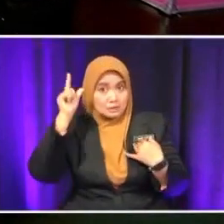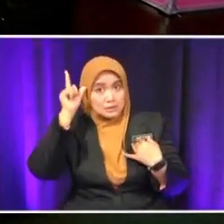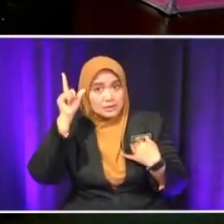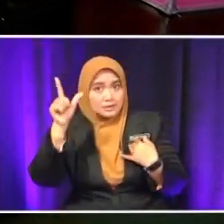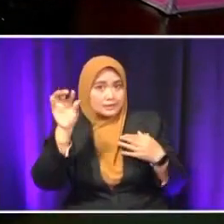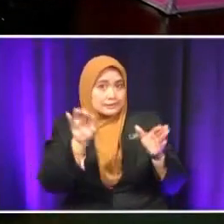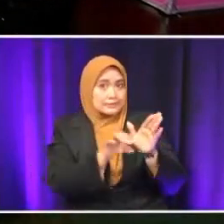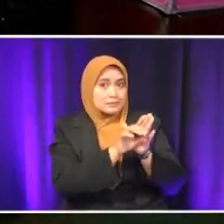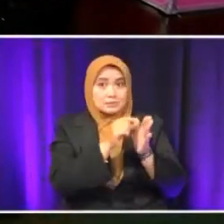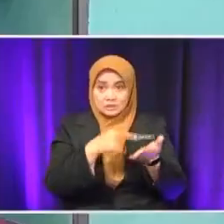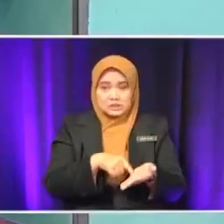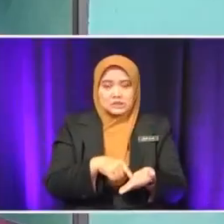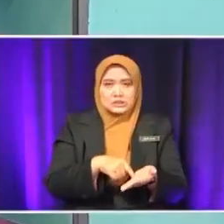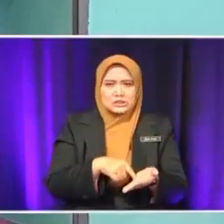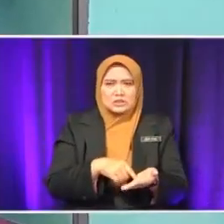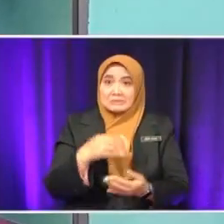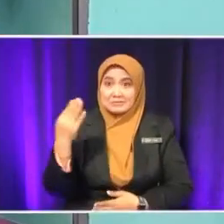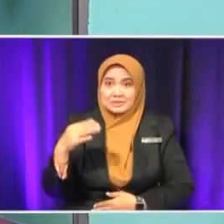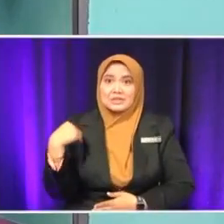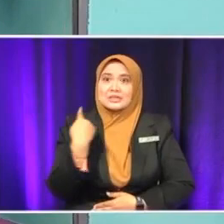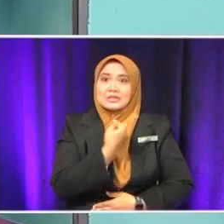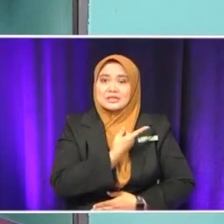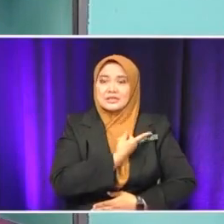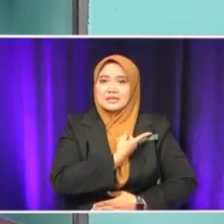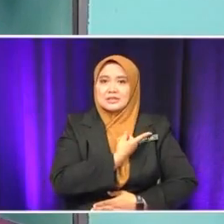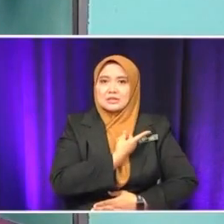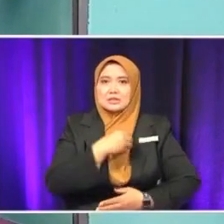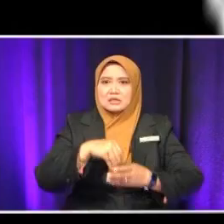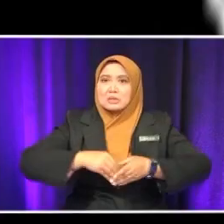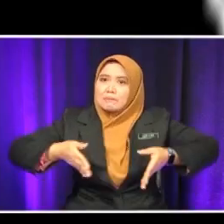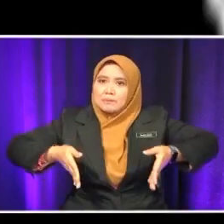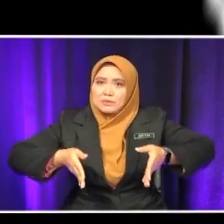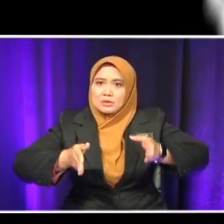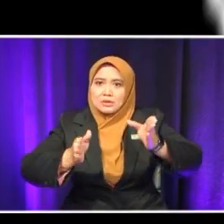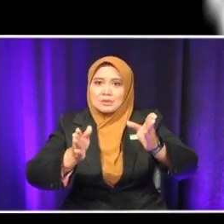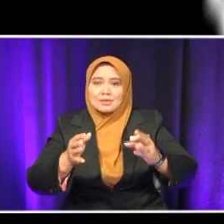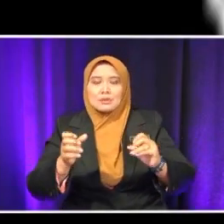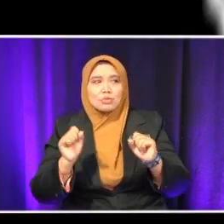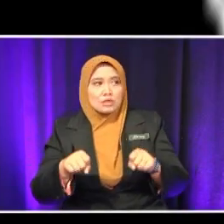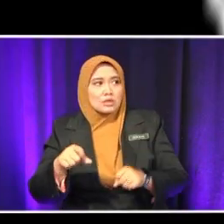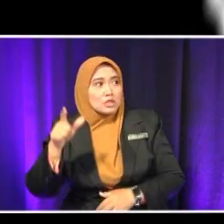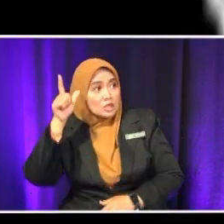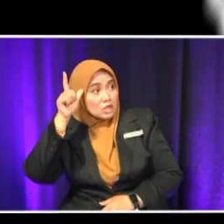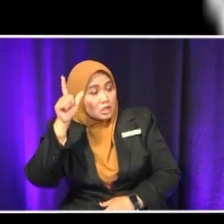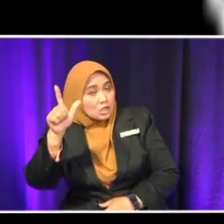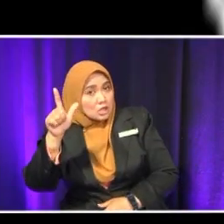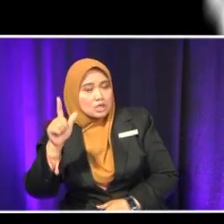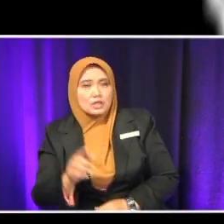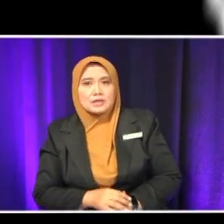Biasa kalau kita dalam perjalanan kita, kita akan nampak Tanjung Malim 11 km,